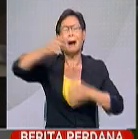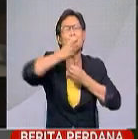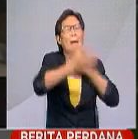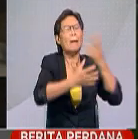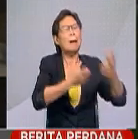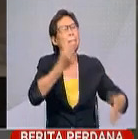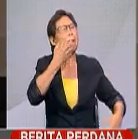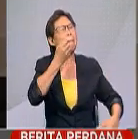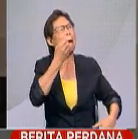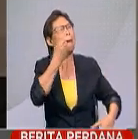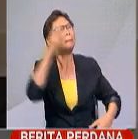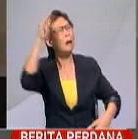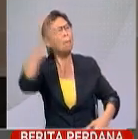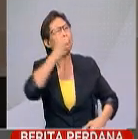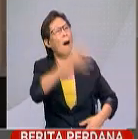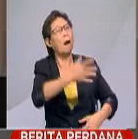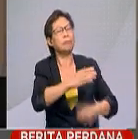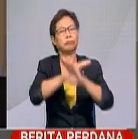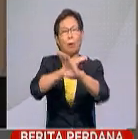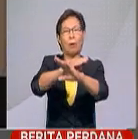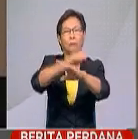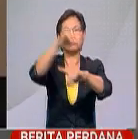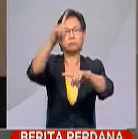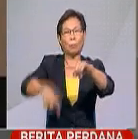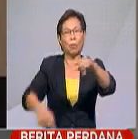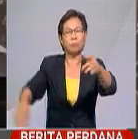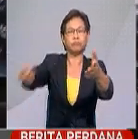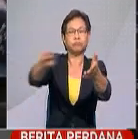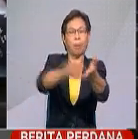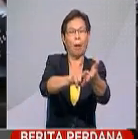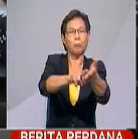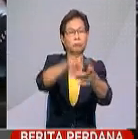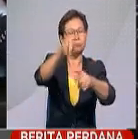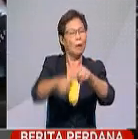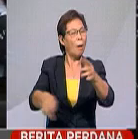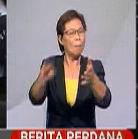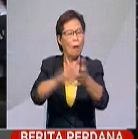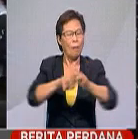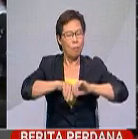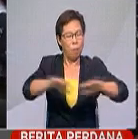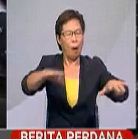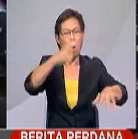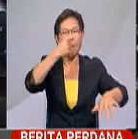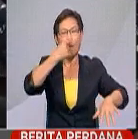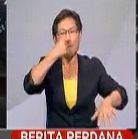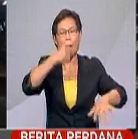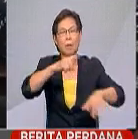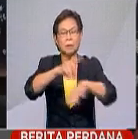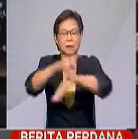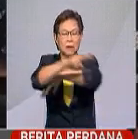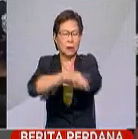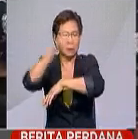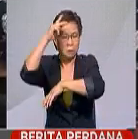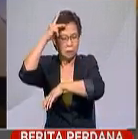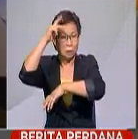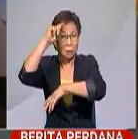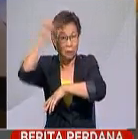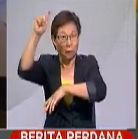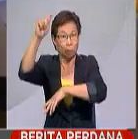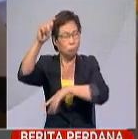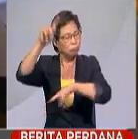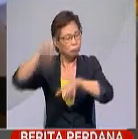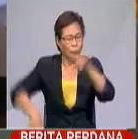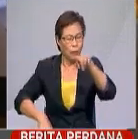meluahkan kekecewaan apabila dihalang membuat sebarang kenyataan berhubung kes penularan influenza di negeri itu.